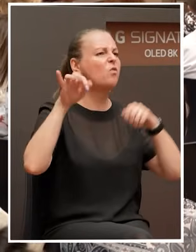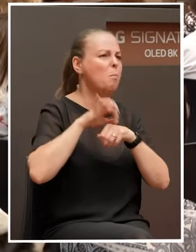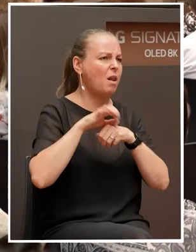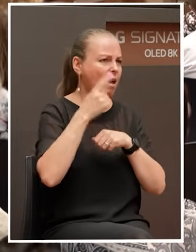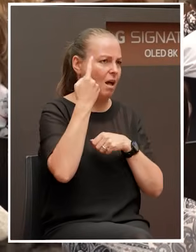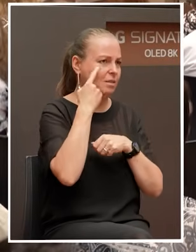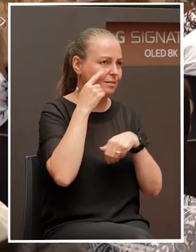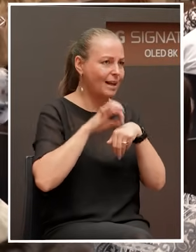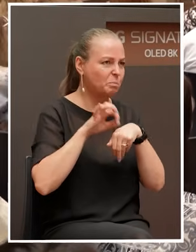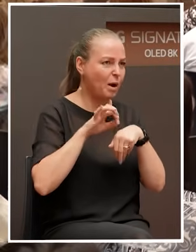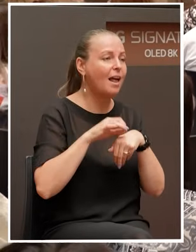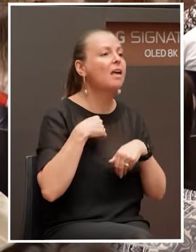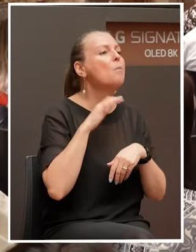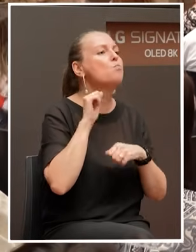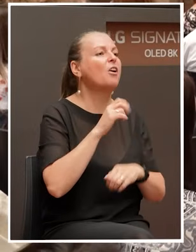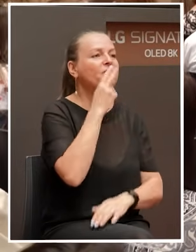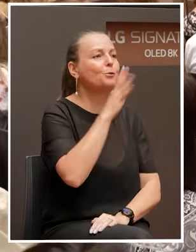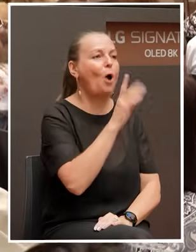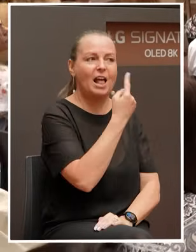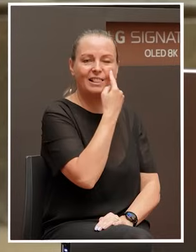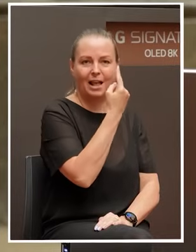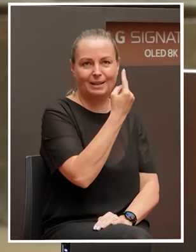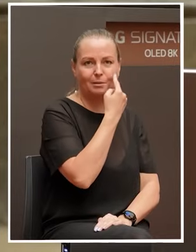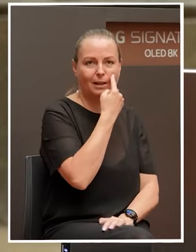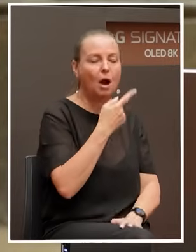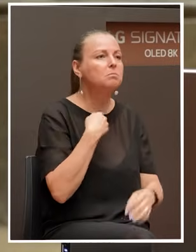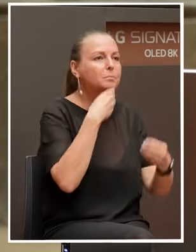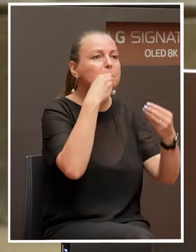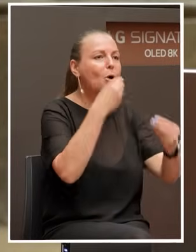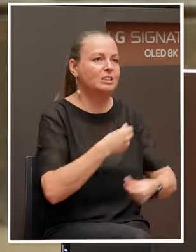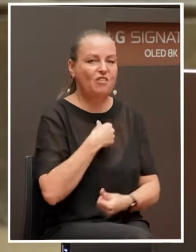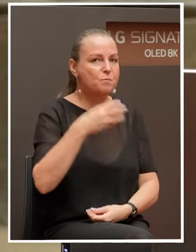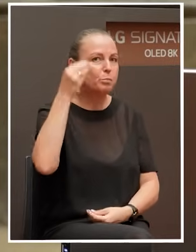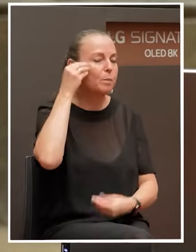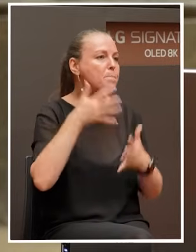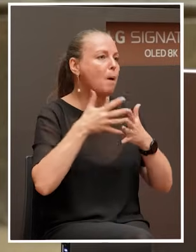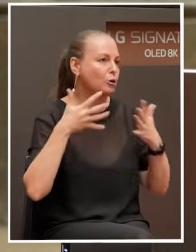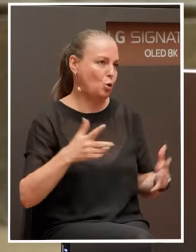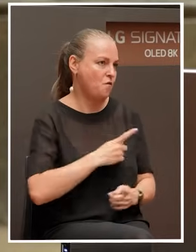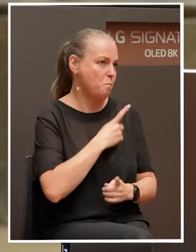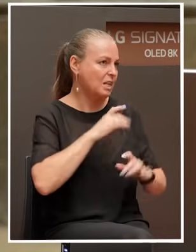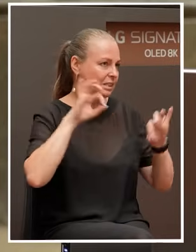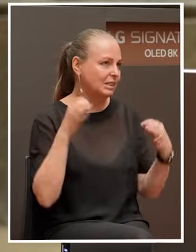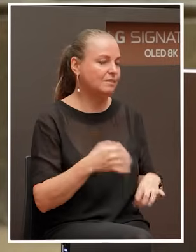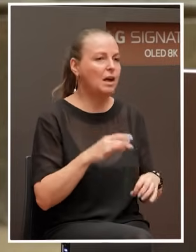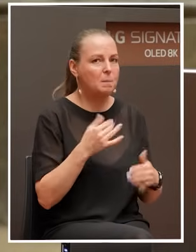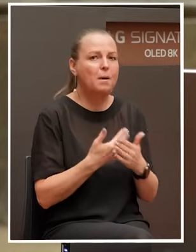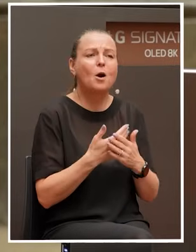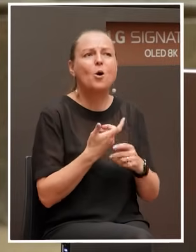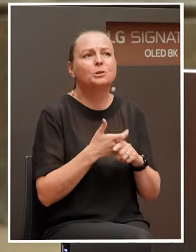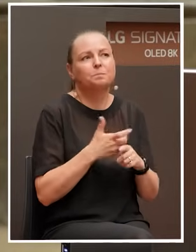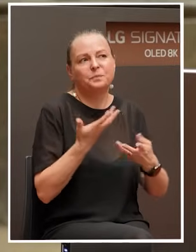только одним глазом на великолепные заходы солнца Моне. Они произвели на меня впечатление большого мастерства и показались очень